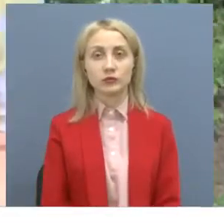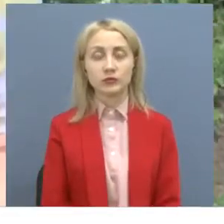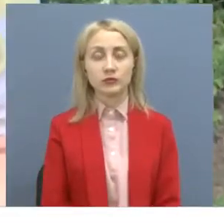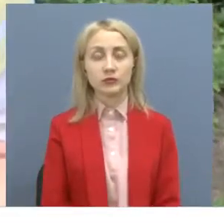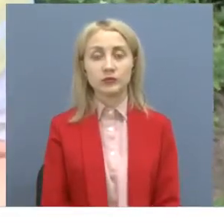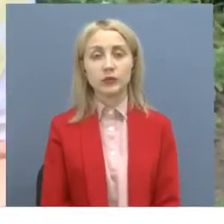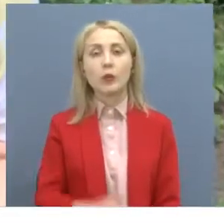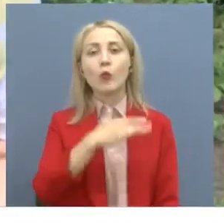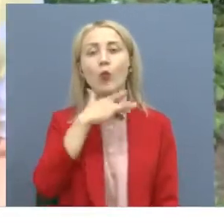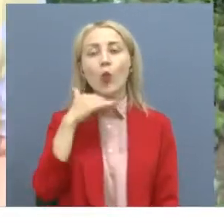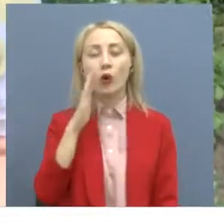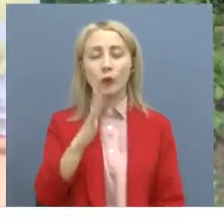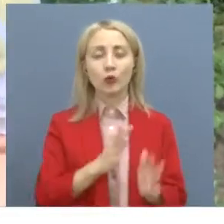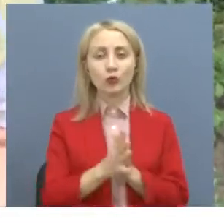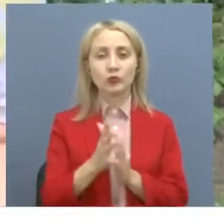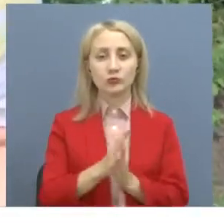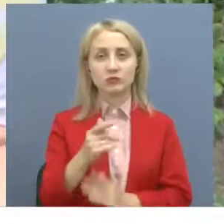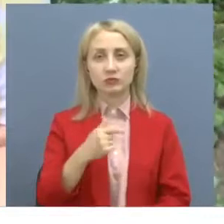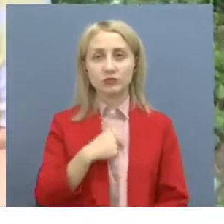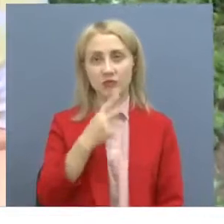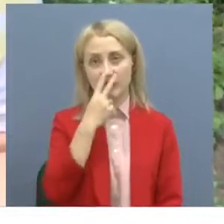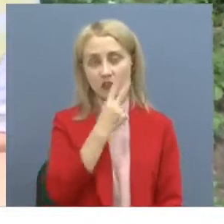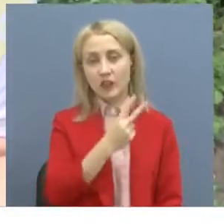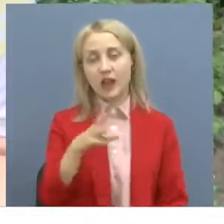Базардан арзан қалғысы келеді. Ал мұндай өнім алу үшін көп